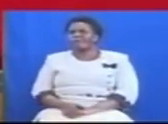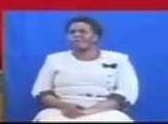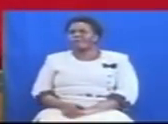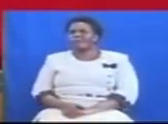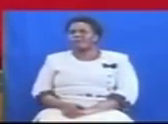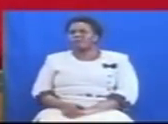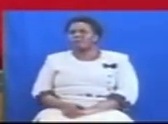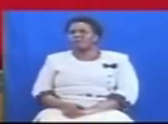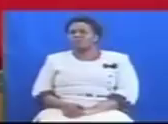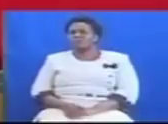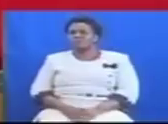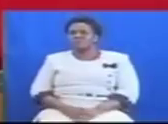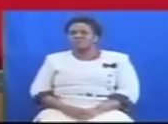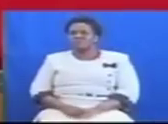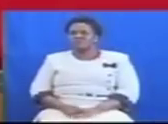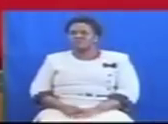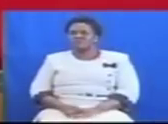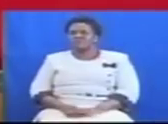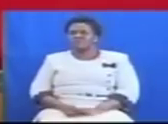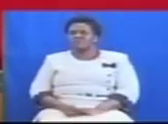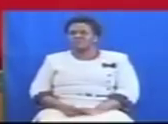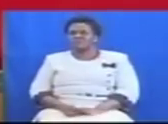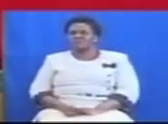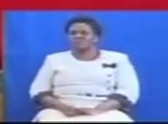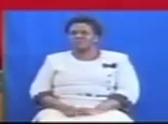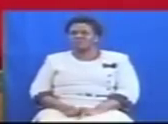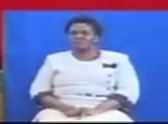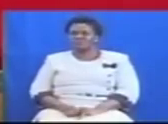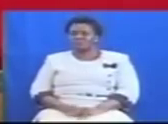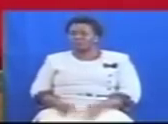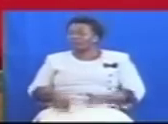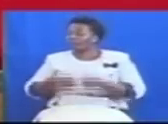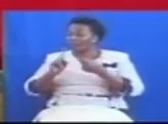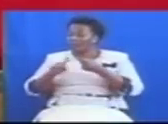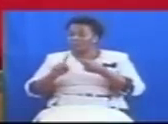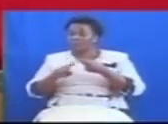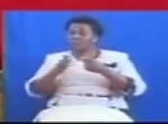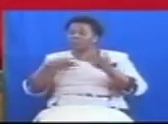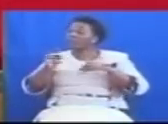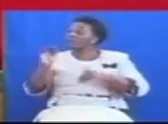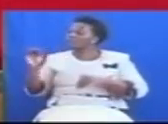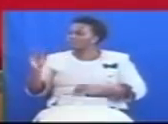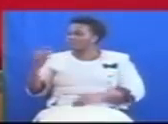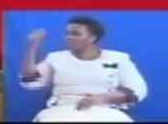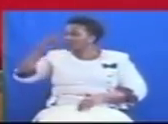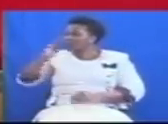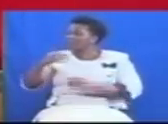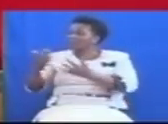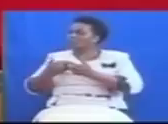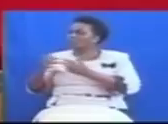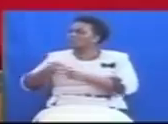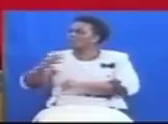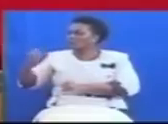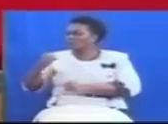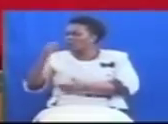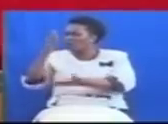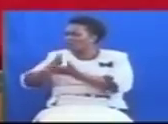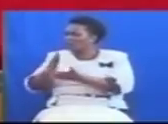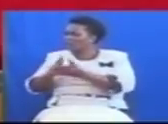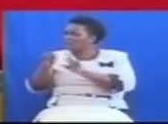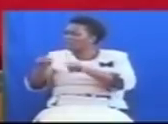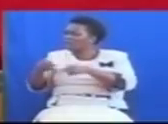nimfahamishe mheshimiwa ya kwamba serikali imeshachukua hatua ya dhati kuhakikisha kwamba migogoro yote